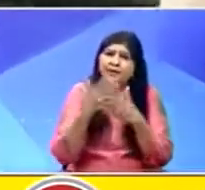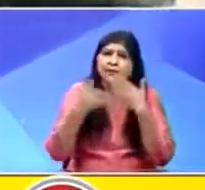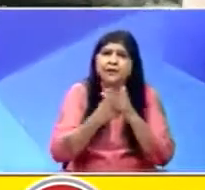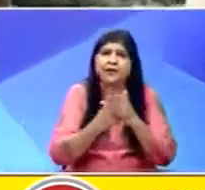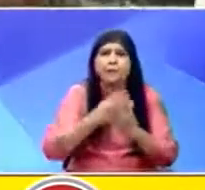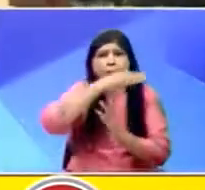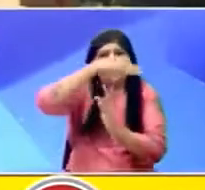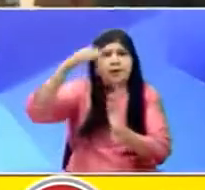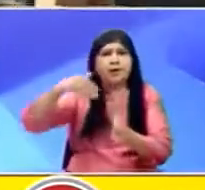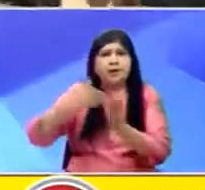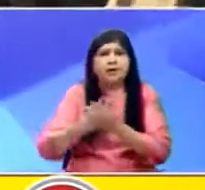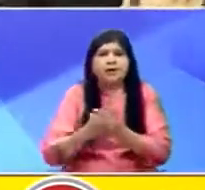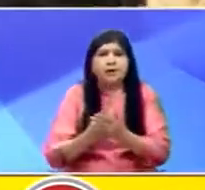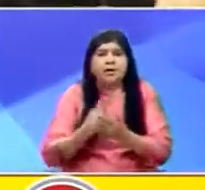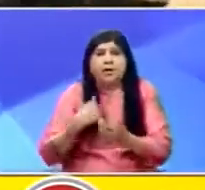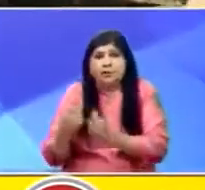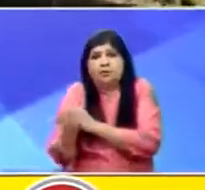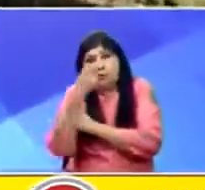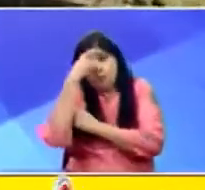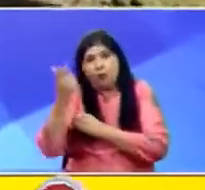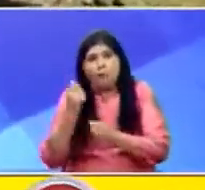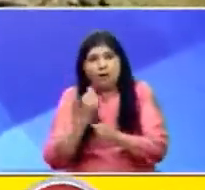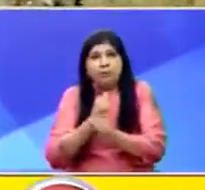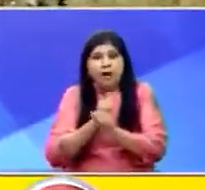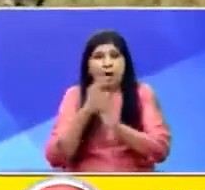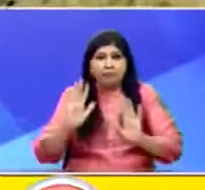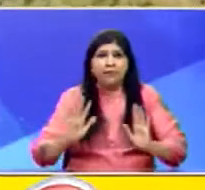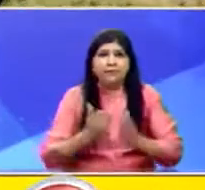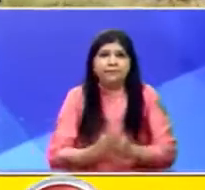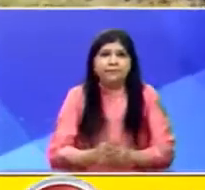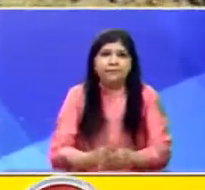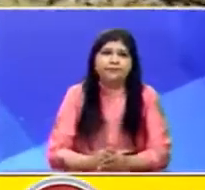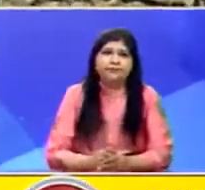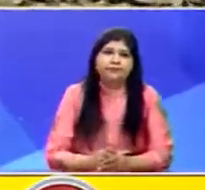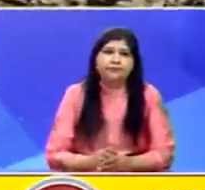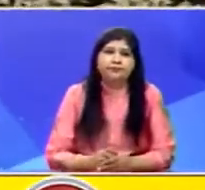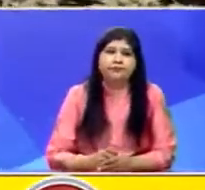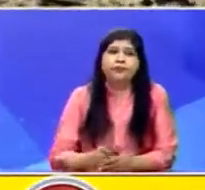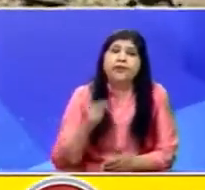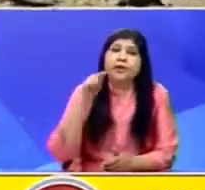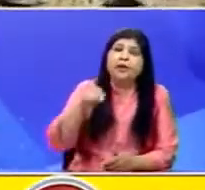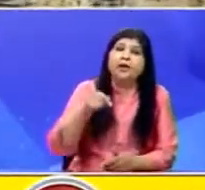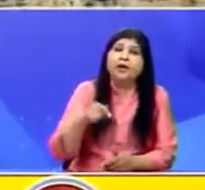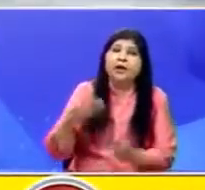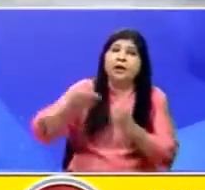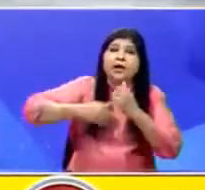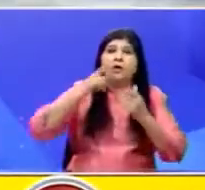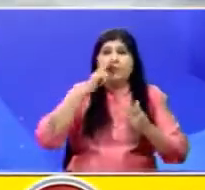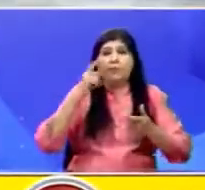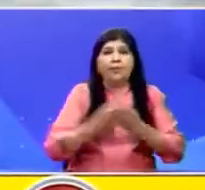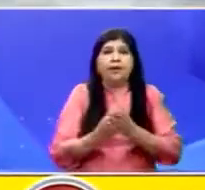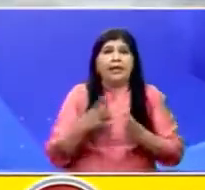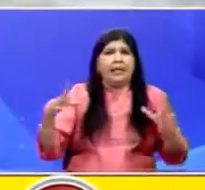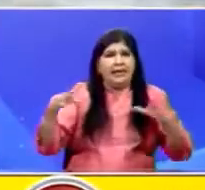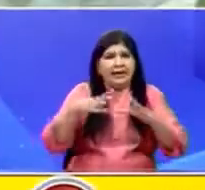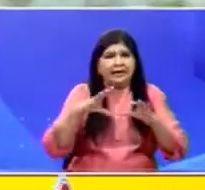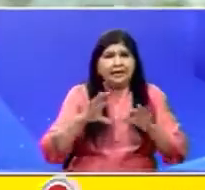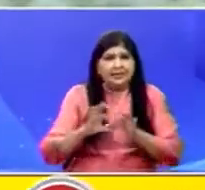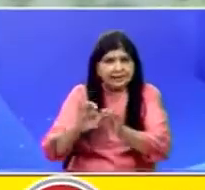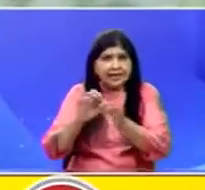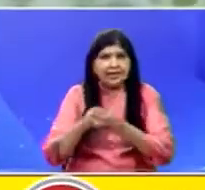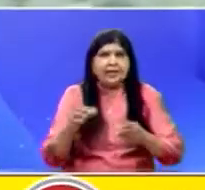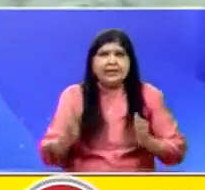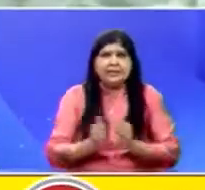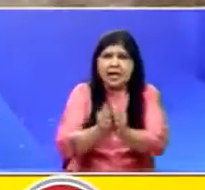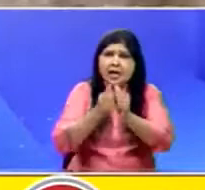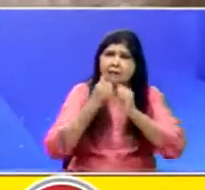पर ये एक मेहनत भरा और मुश्किल काम होता है, लेकिन यहाँ गांव की महिलाएं इकट्ठा होकर एक